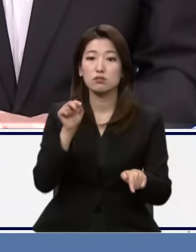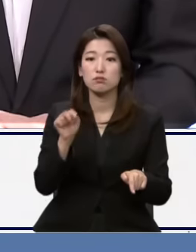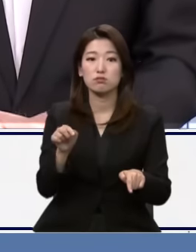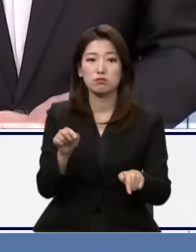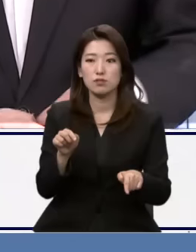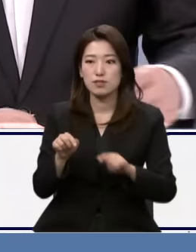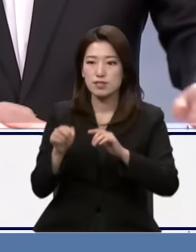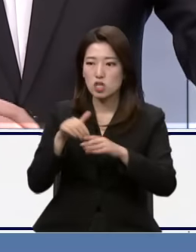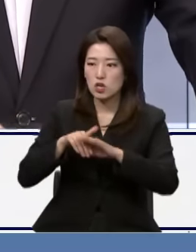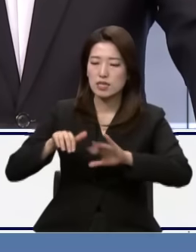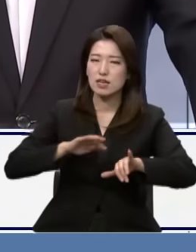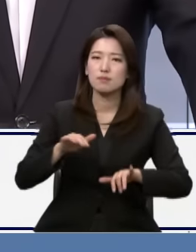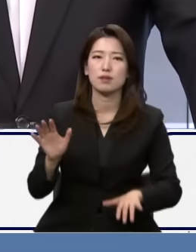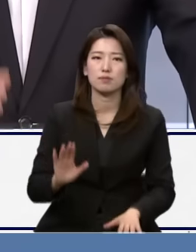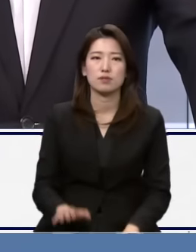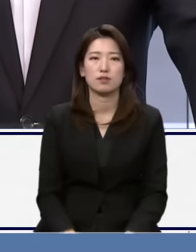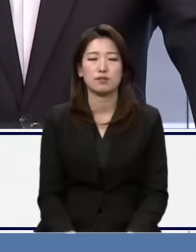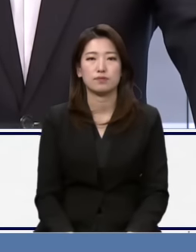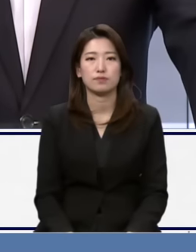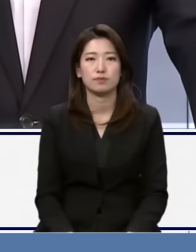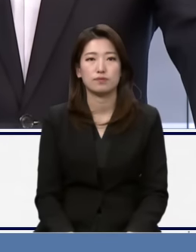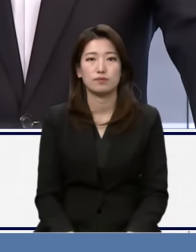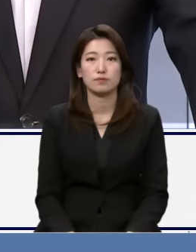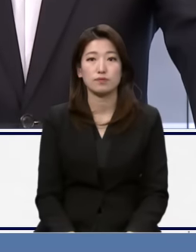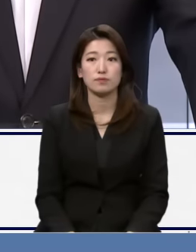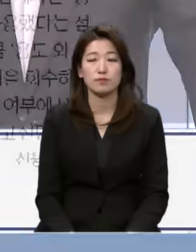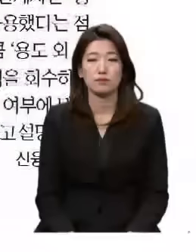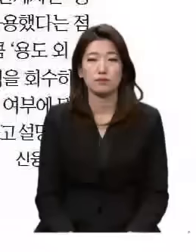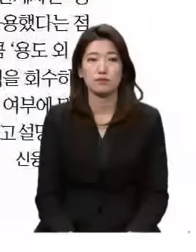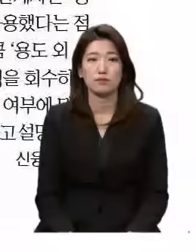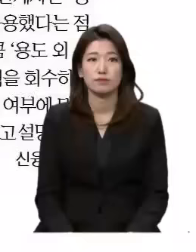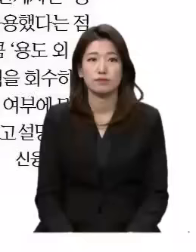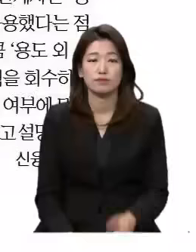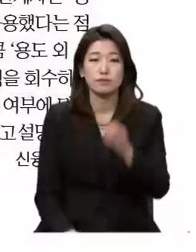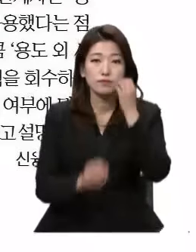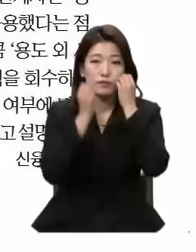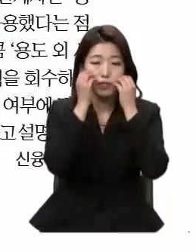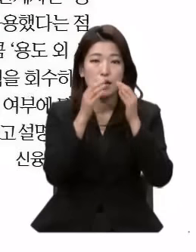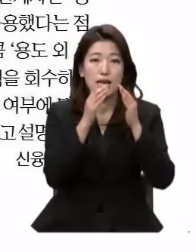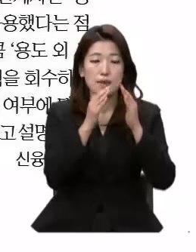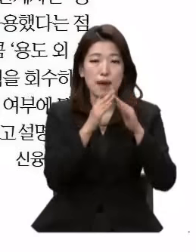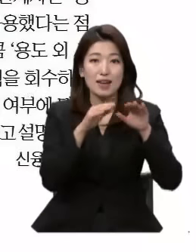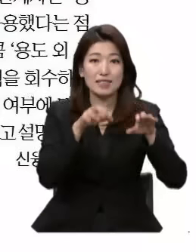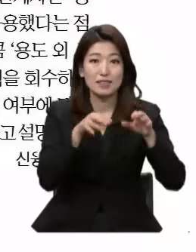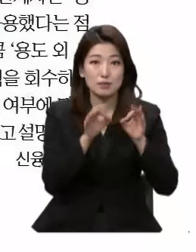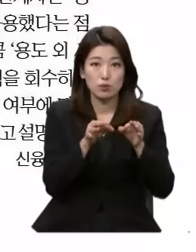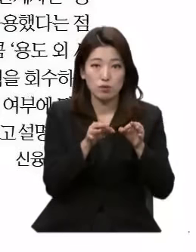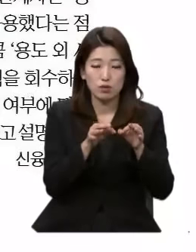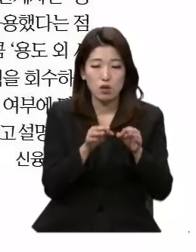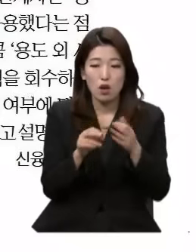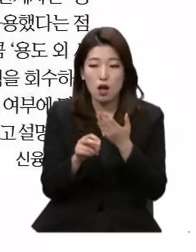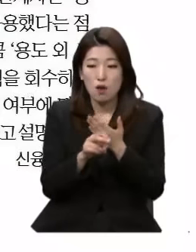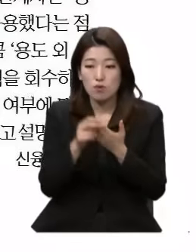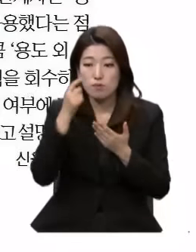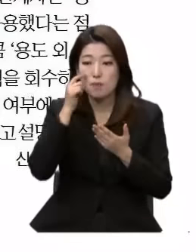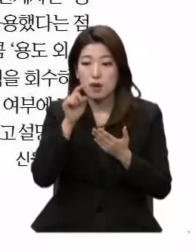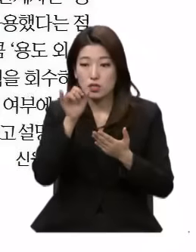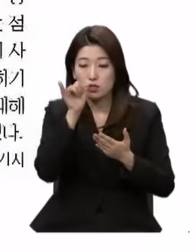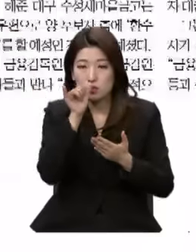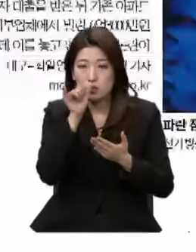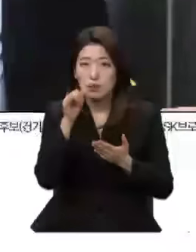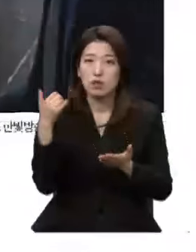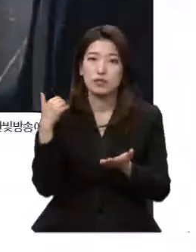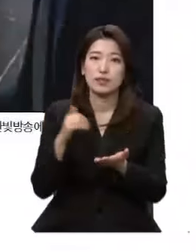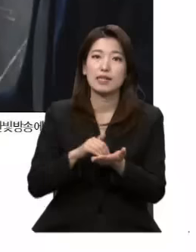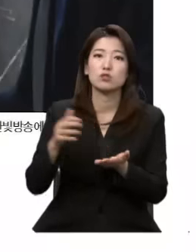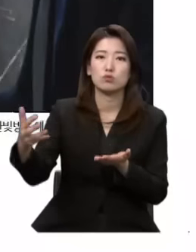드리고요 새말 근고 측 입장은 위법이 발견되면 대출금을 회수하겠다 그랬잖아요 근데 어제 회수하겠다고 그랬잖아요